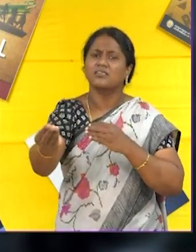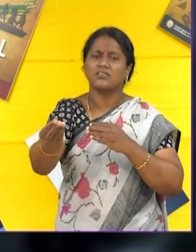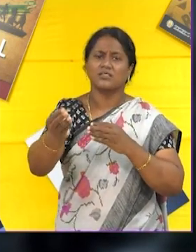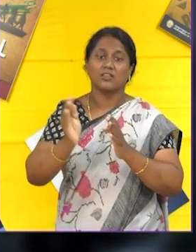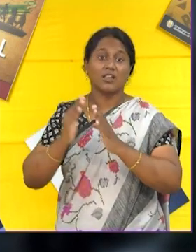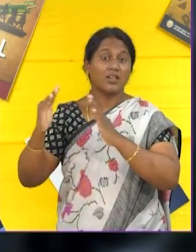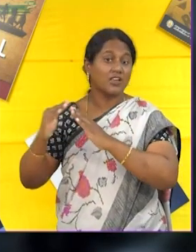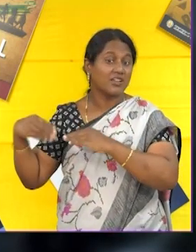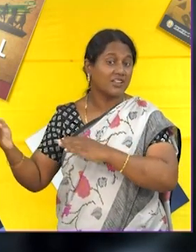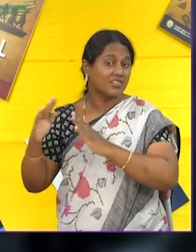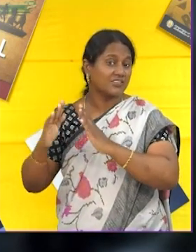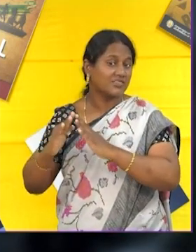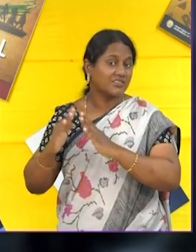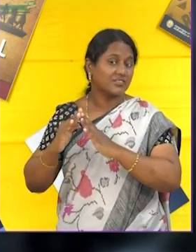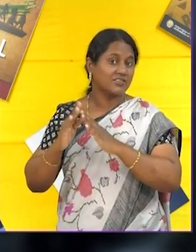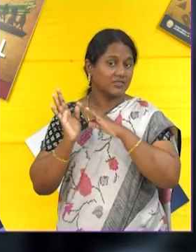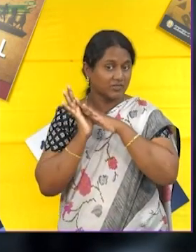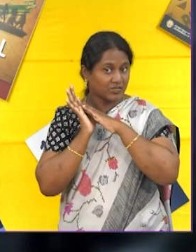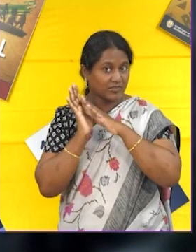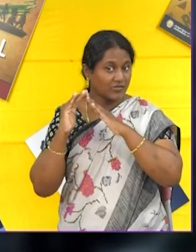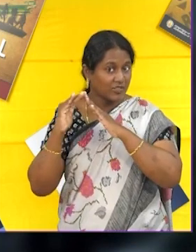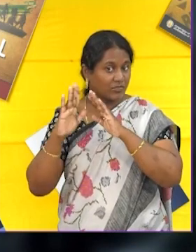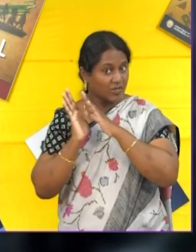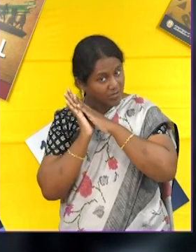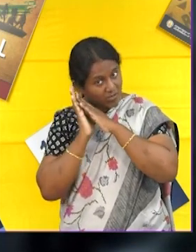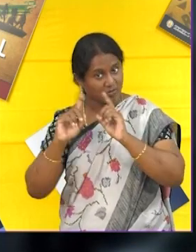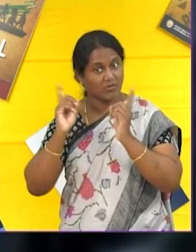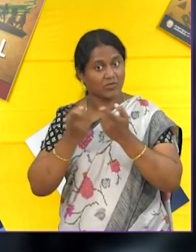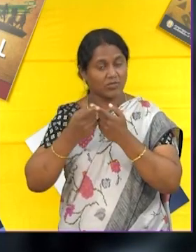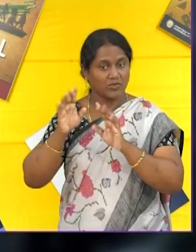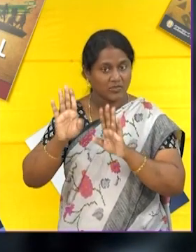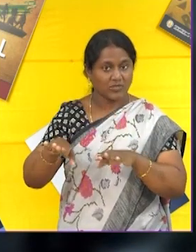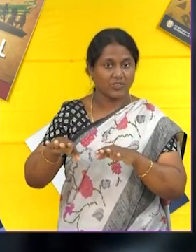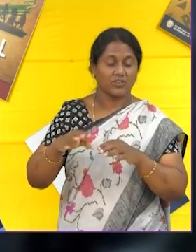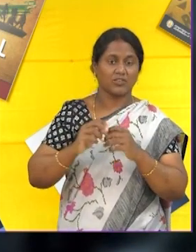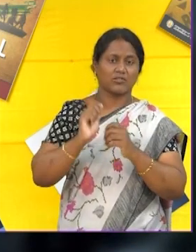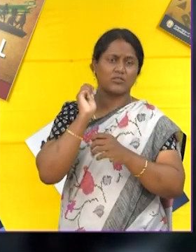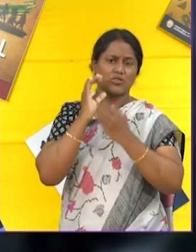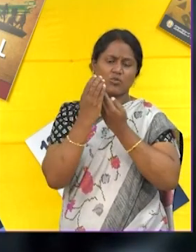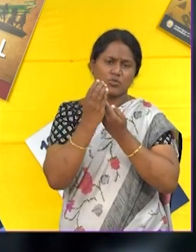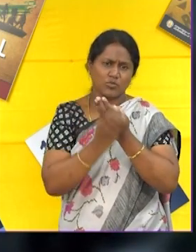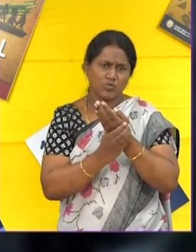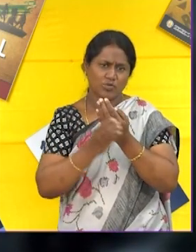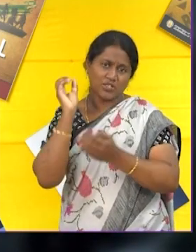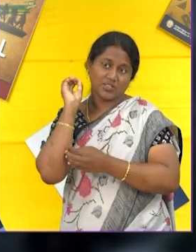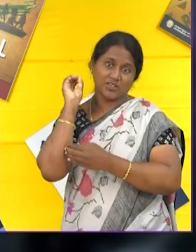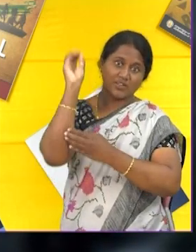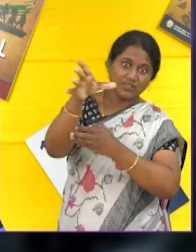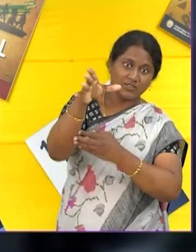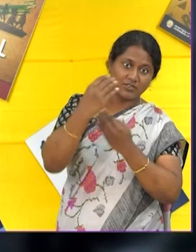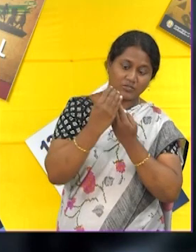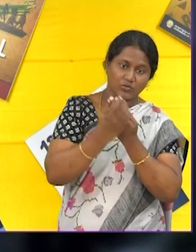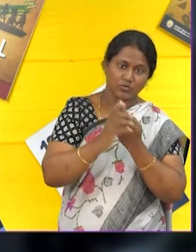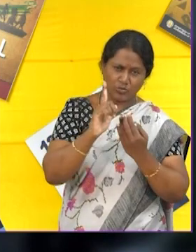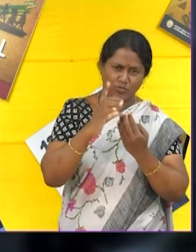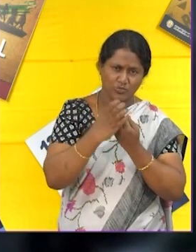பண்ணால் நெய்பர் ஹவுஸில் உள்ள பெட்ரூமு தெரியுது. இங்கேருந்து என்ன பண்ணுறாங்க, ஒரு ஷூவை த்ரோ பண்ணாங்க. எதுக்கு த்ரோ பண்ணுறாங்க? இன் ஆர்டர் டு